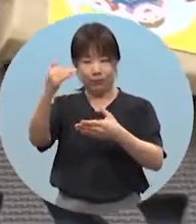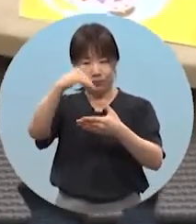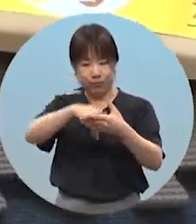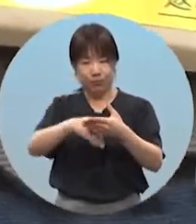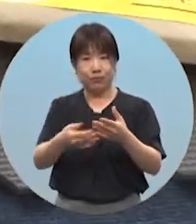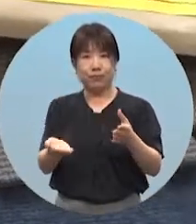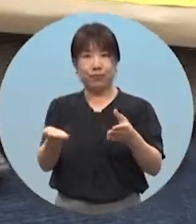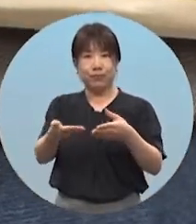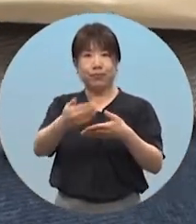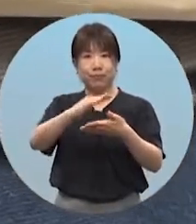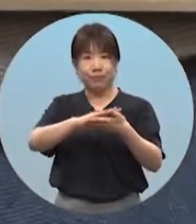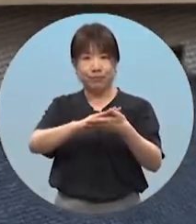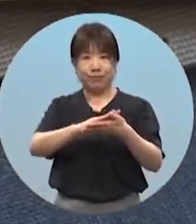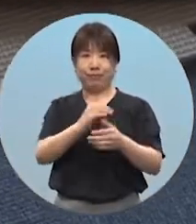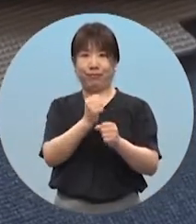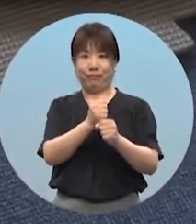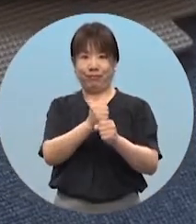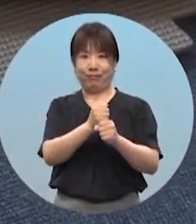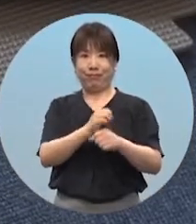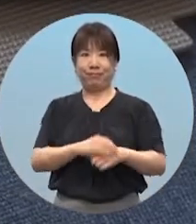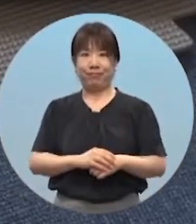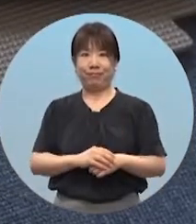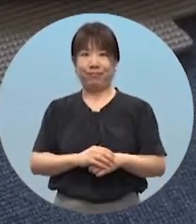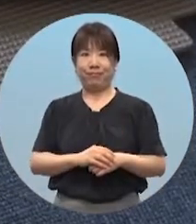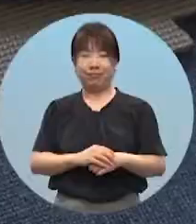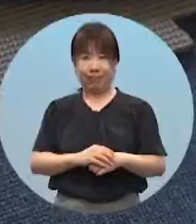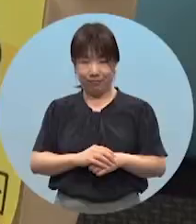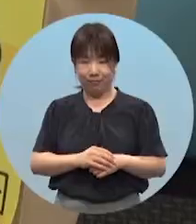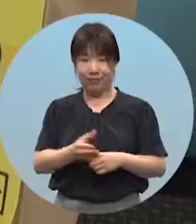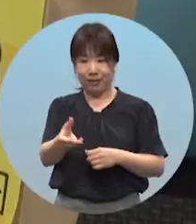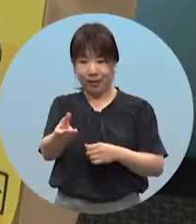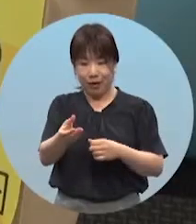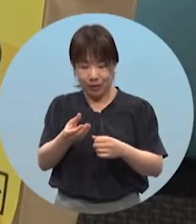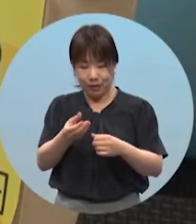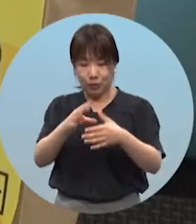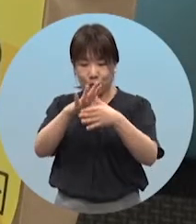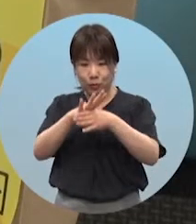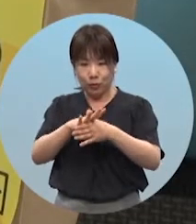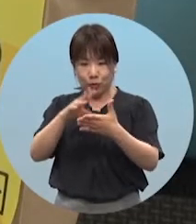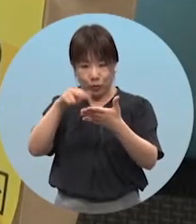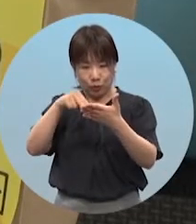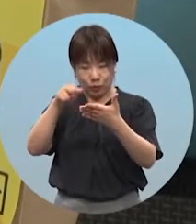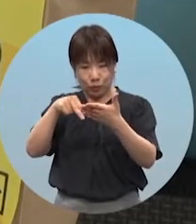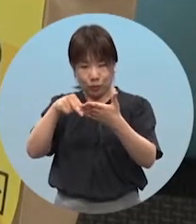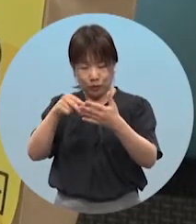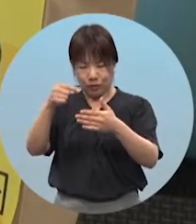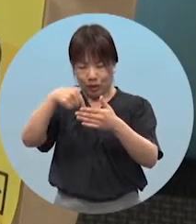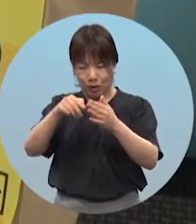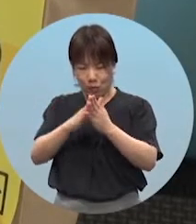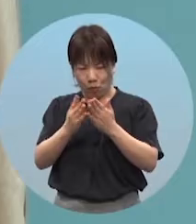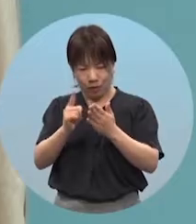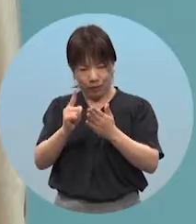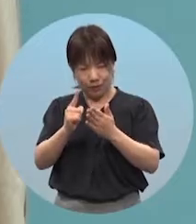書いてあるコメントを手がかりに新しい本との出会いが楽しめます。